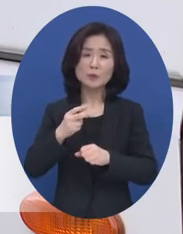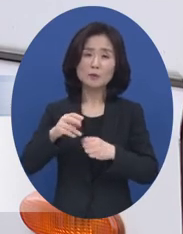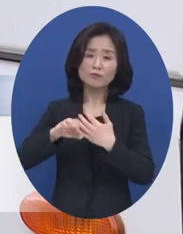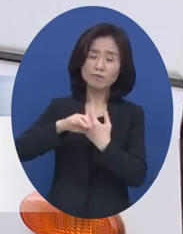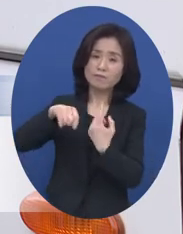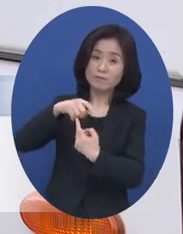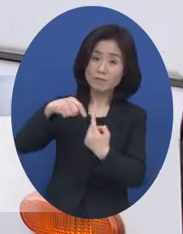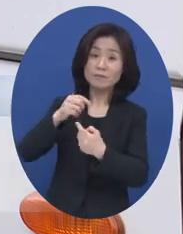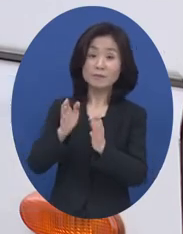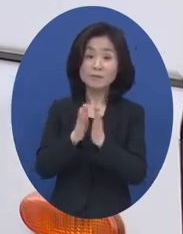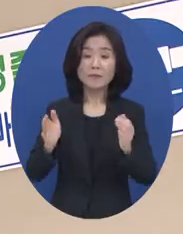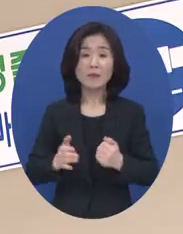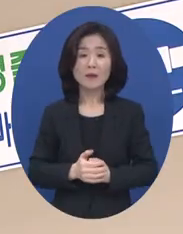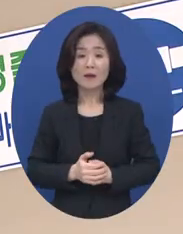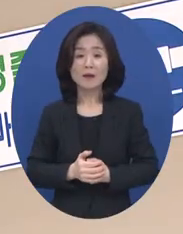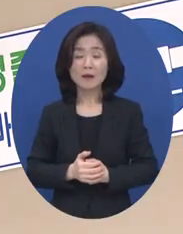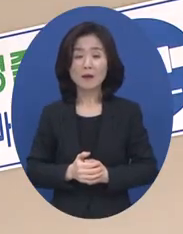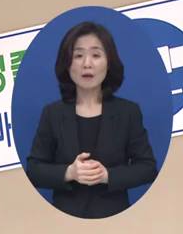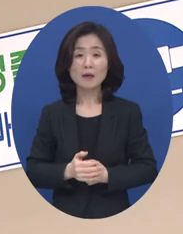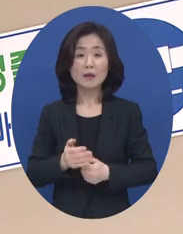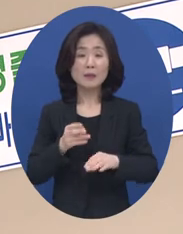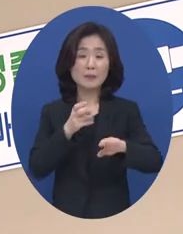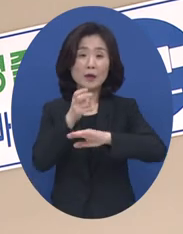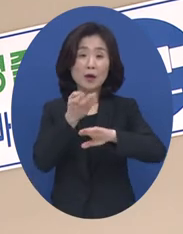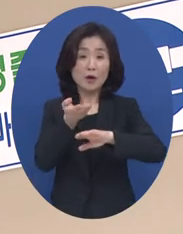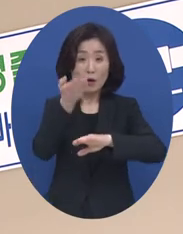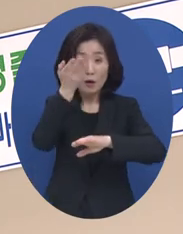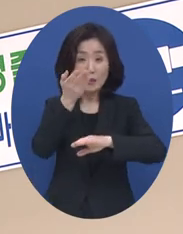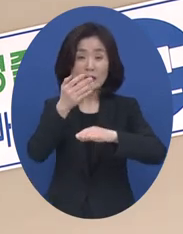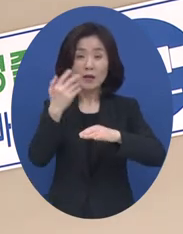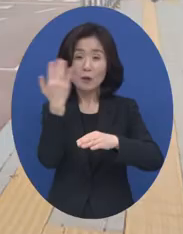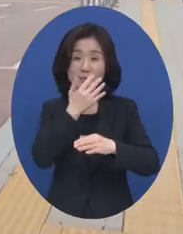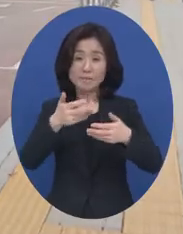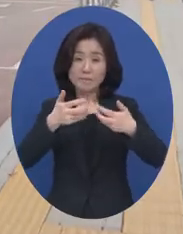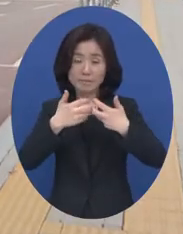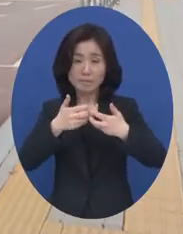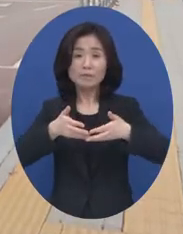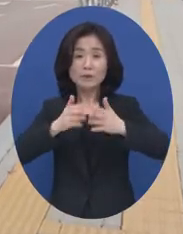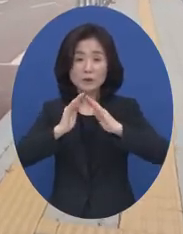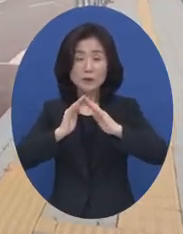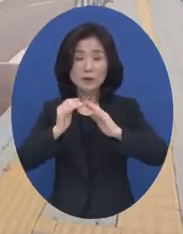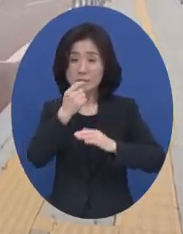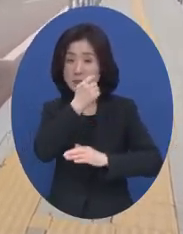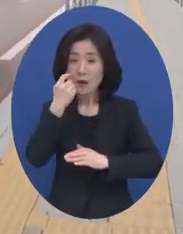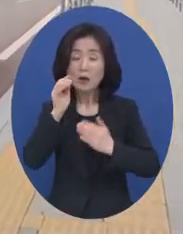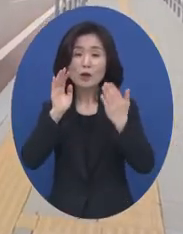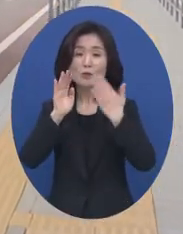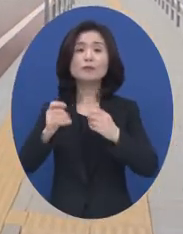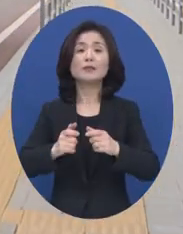실증에 따르게 됐습니다. 경도는 공기 정화기가 달린 청정버스를 오는 7월까지